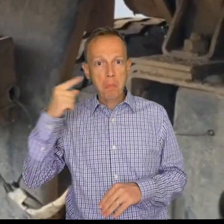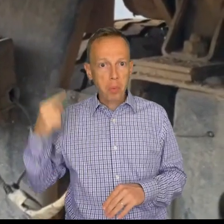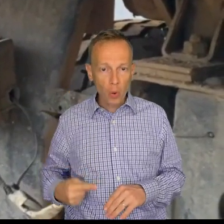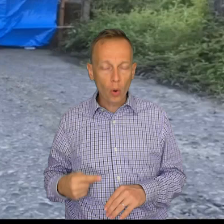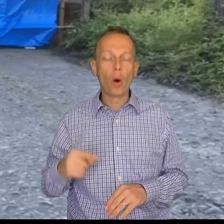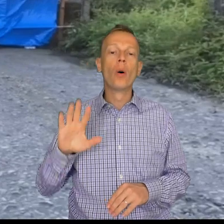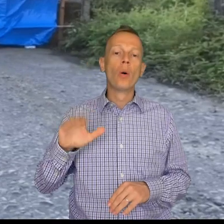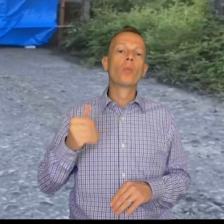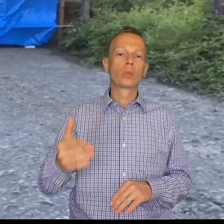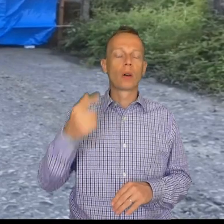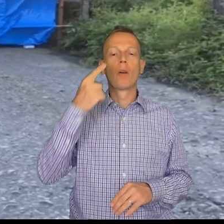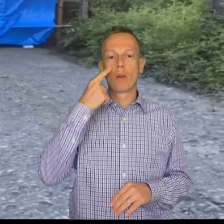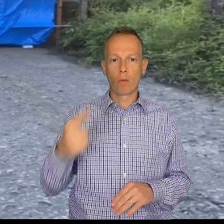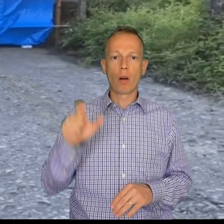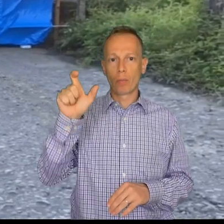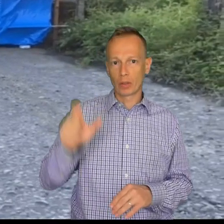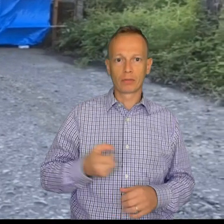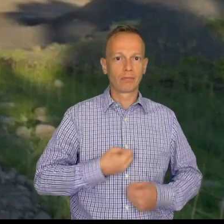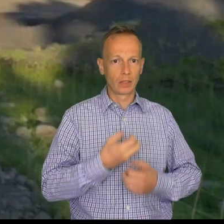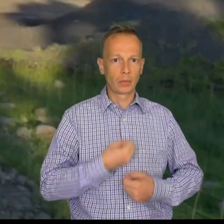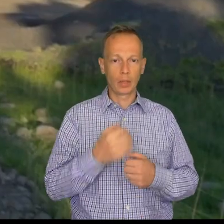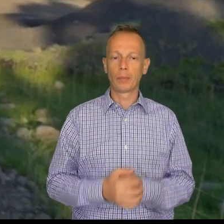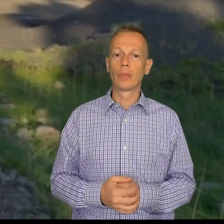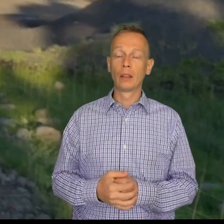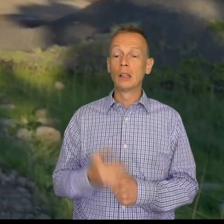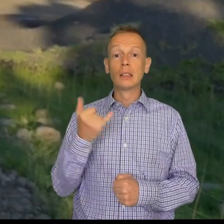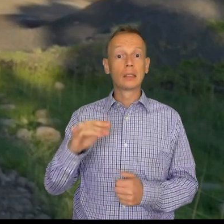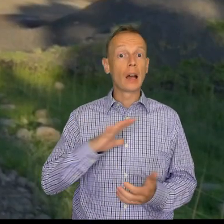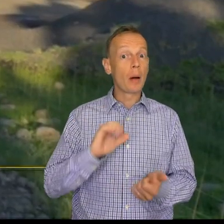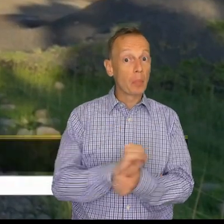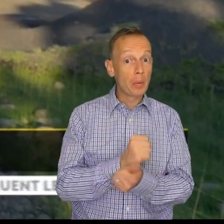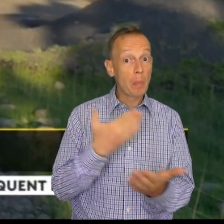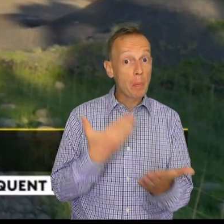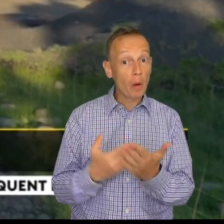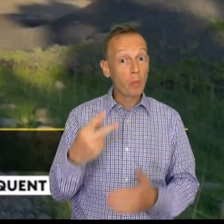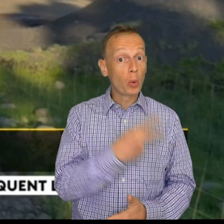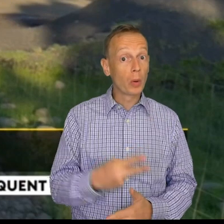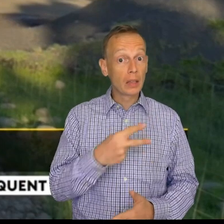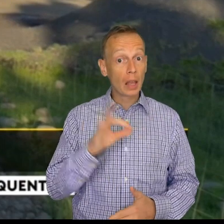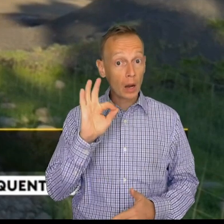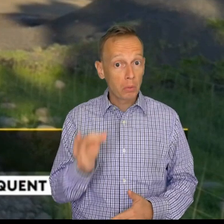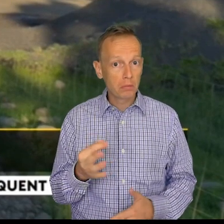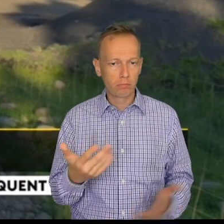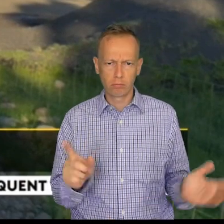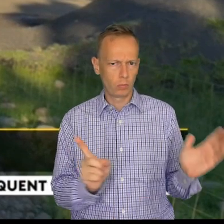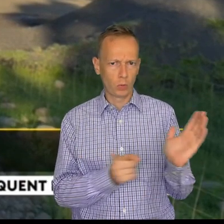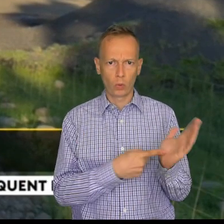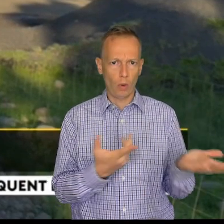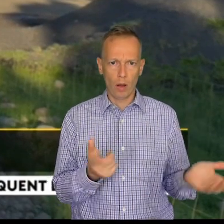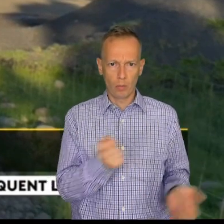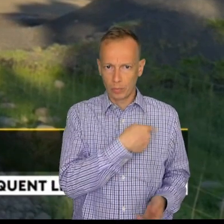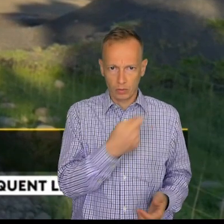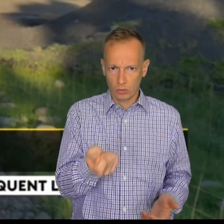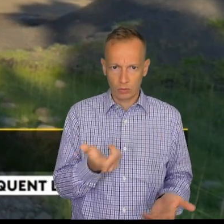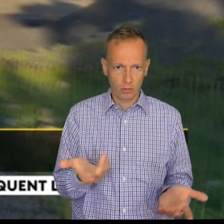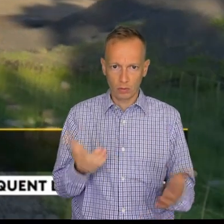ce matin par Vito Tapo. S'il y a les papiers qui justifient qu'ils sont propriétaires, ils ont tout à fait le droit de se